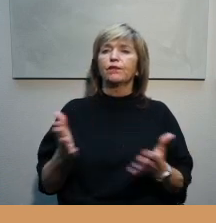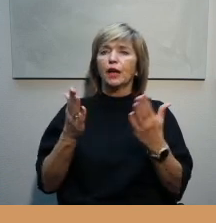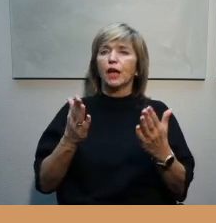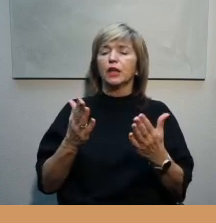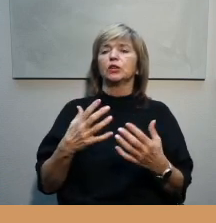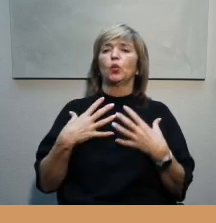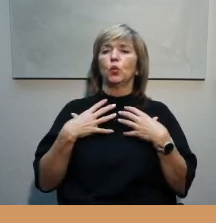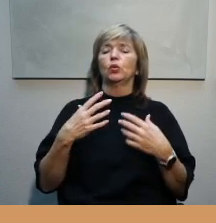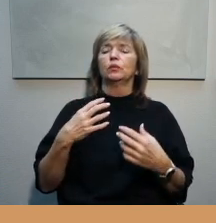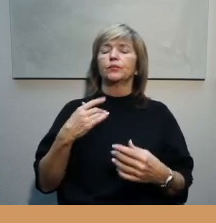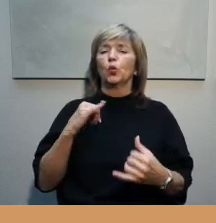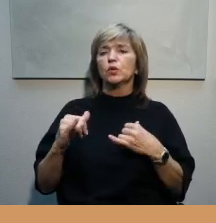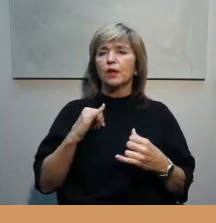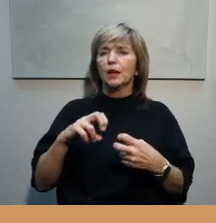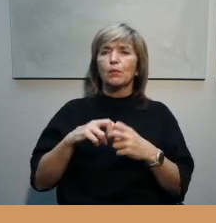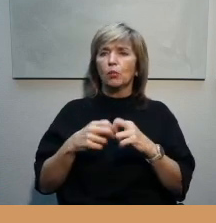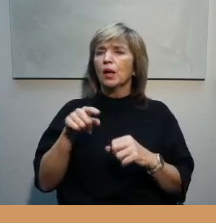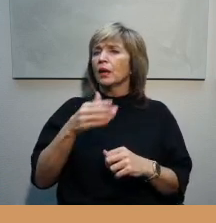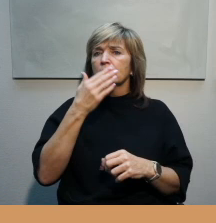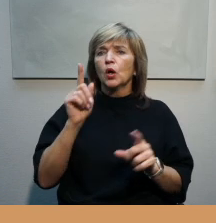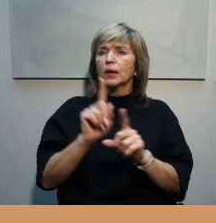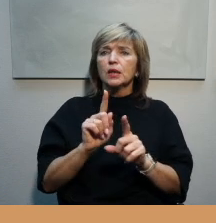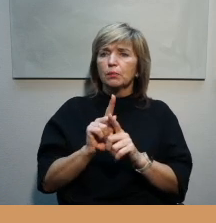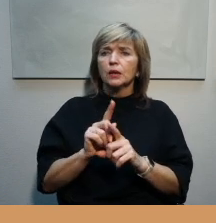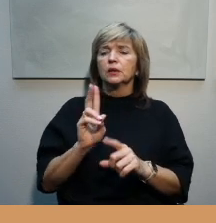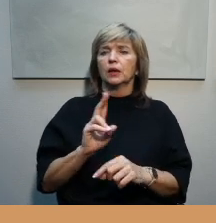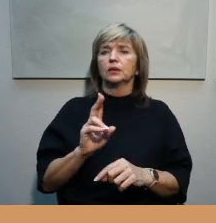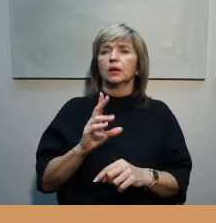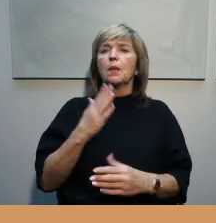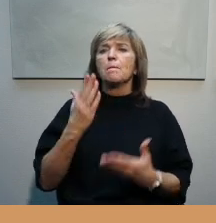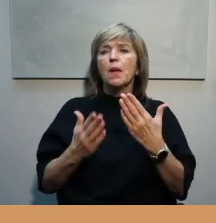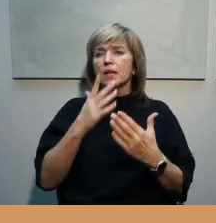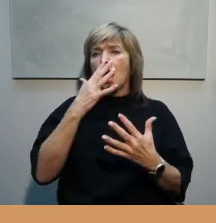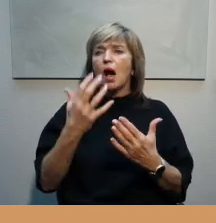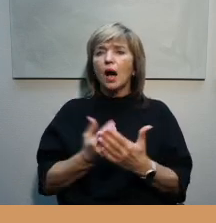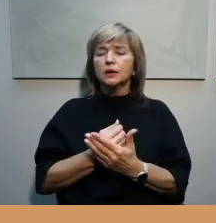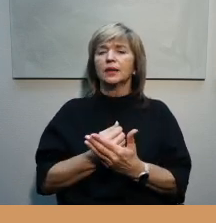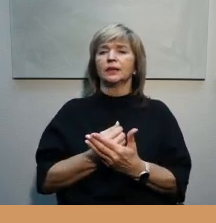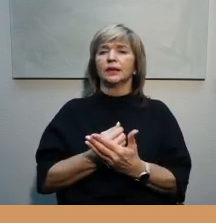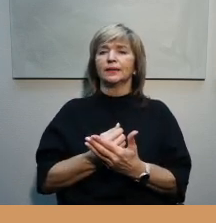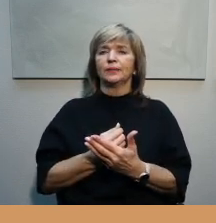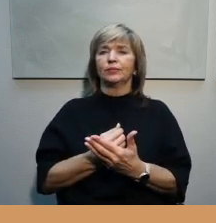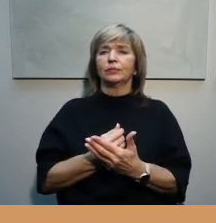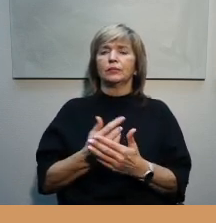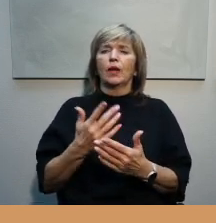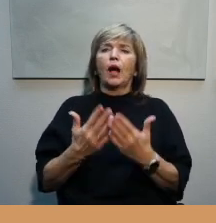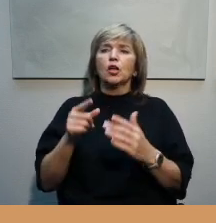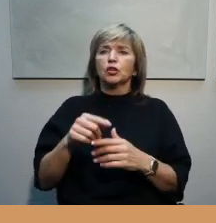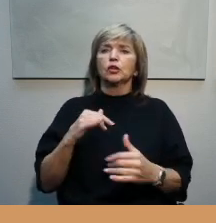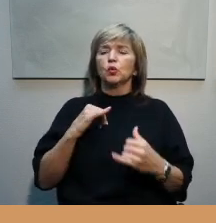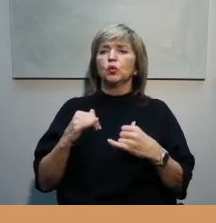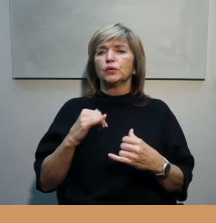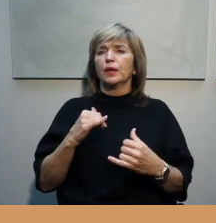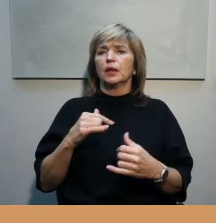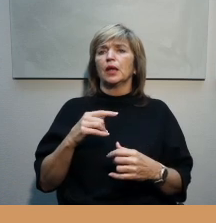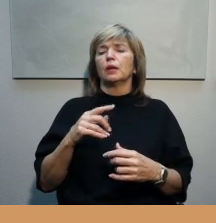uzvedības problēmas, tas nav tas pats, kas mēģināt atrast, kā šīs uzvedības